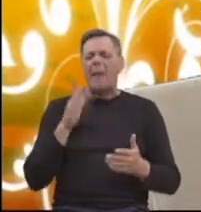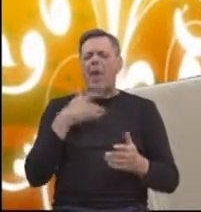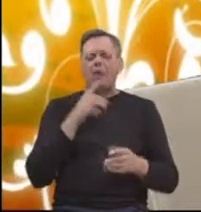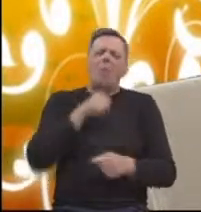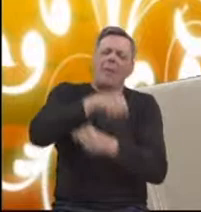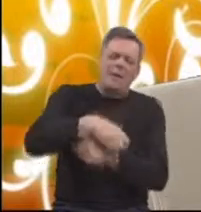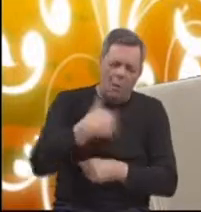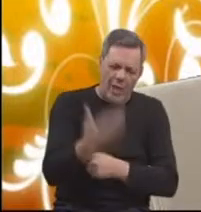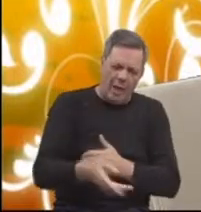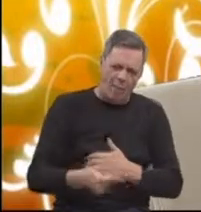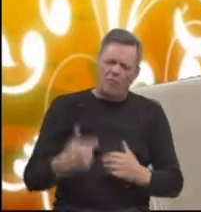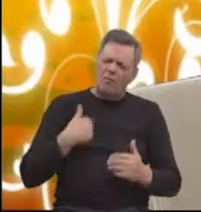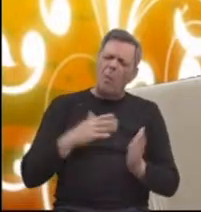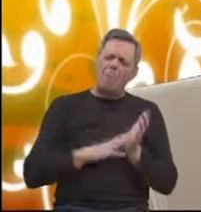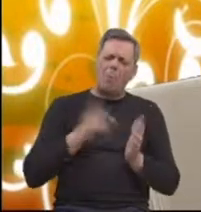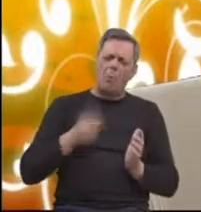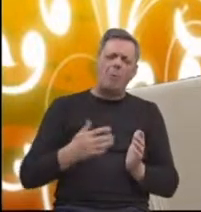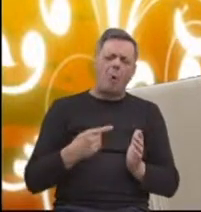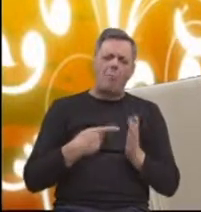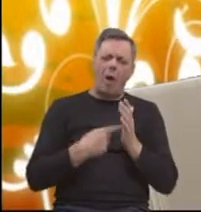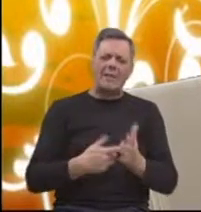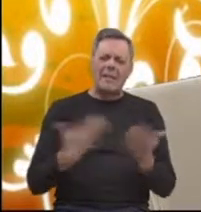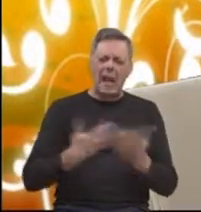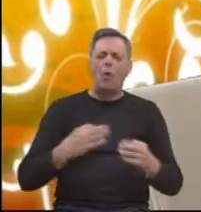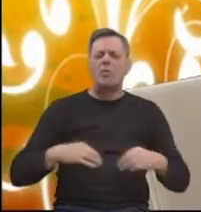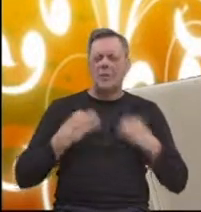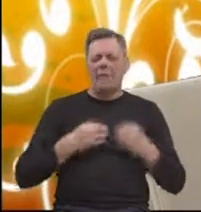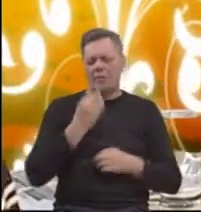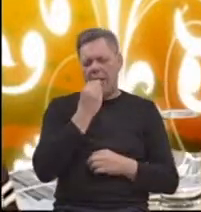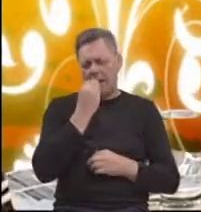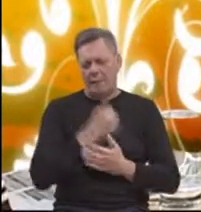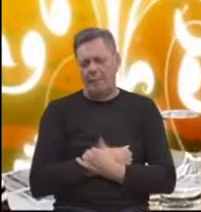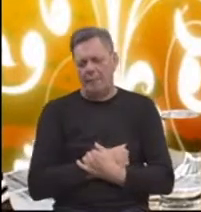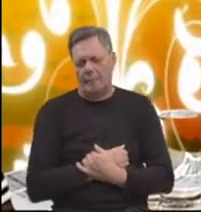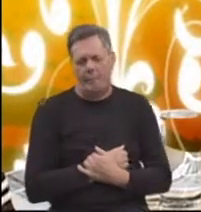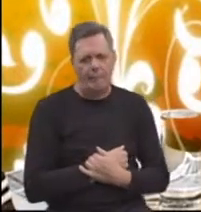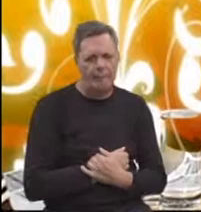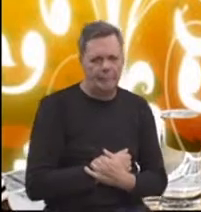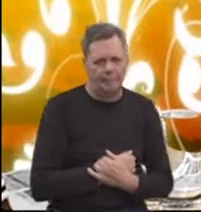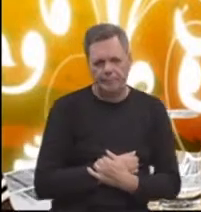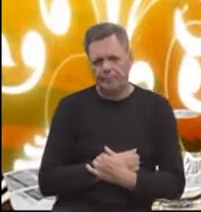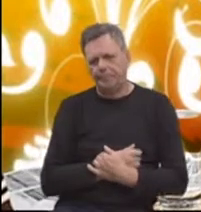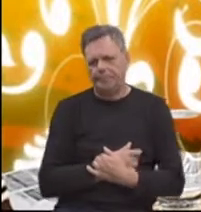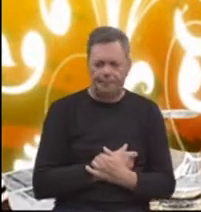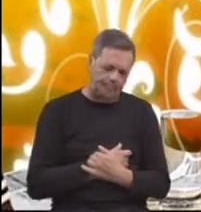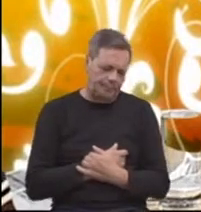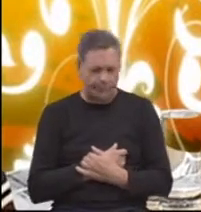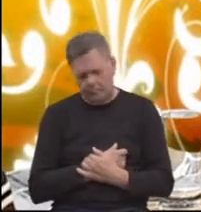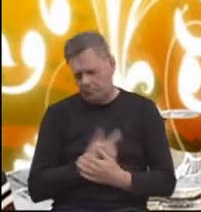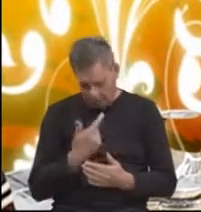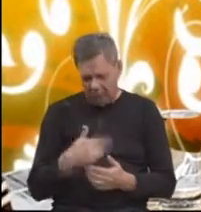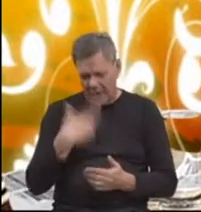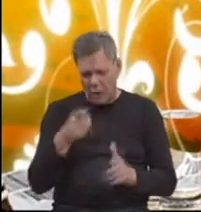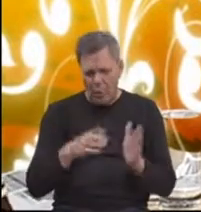Nego stvarno svojim primjerom pokazati kako se zdravo hraniti. Samo da vam kompariram to sa jednim